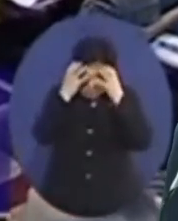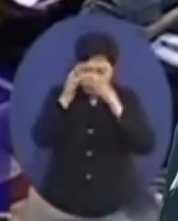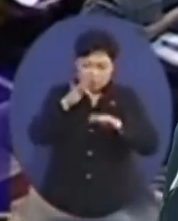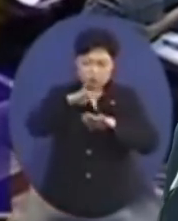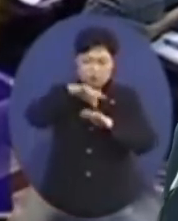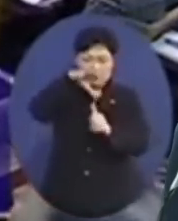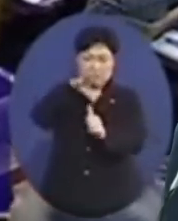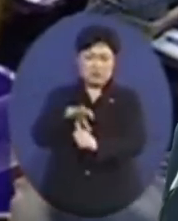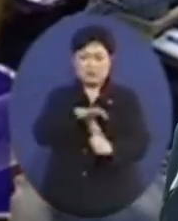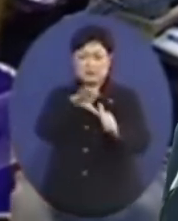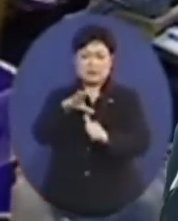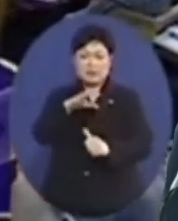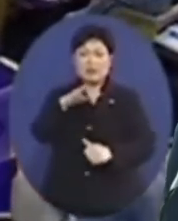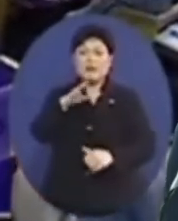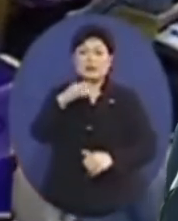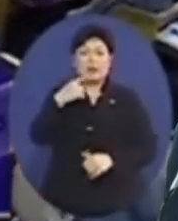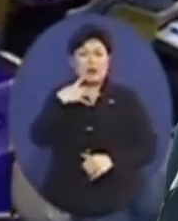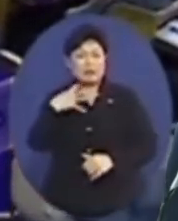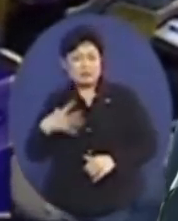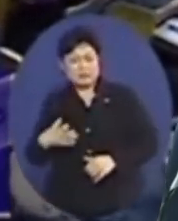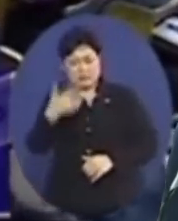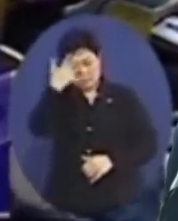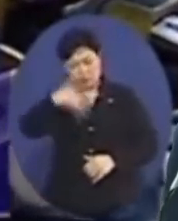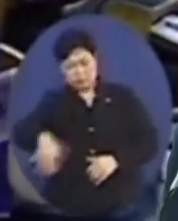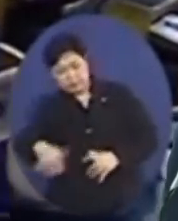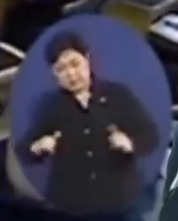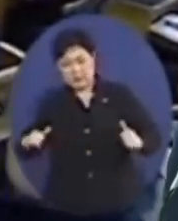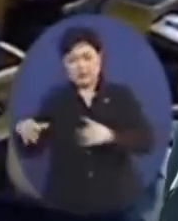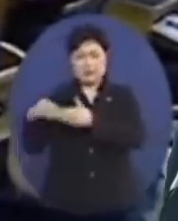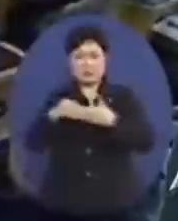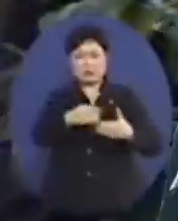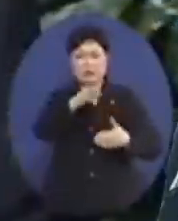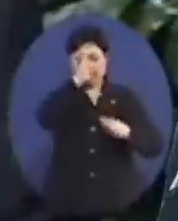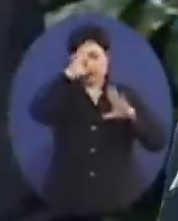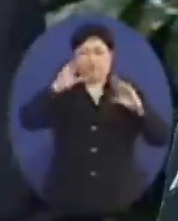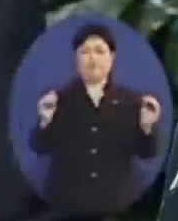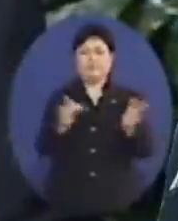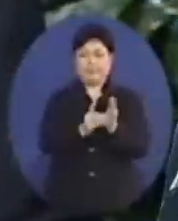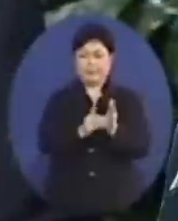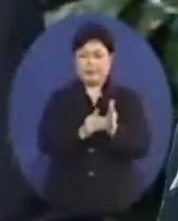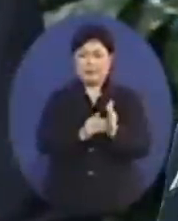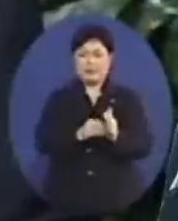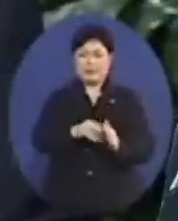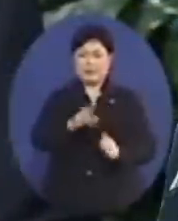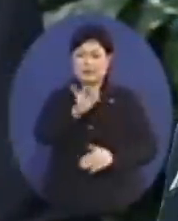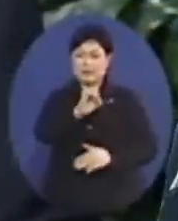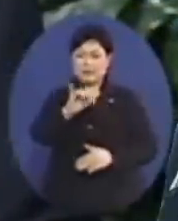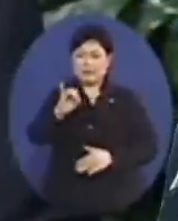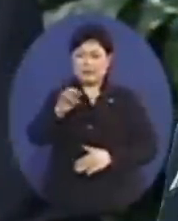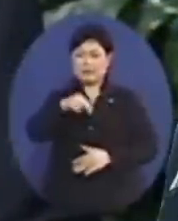자, 중풍병자를 데려오니 그들을 고치더라. 이사야가 예언한 그대로입니다.